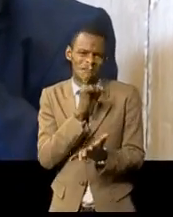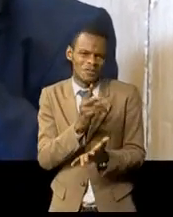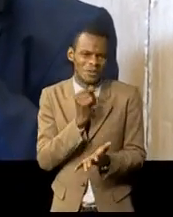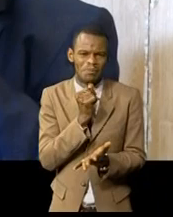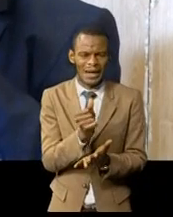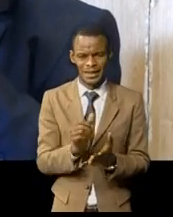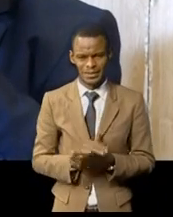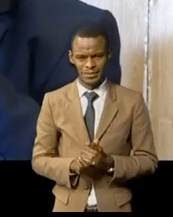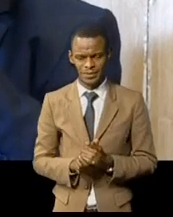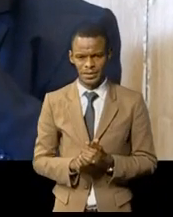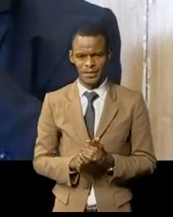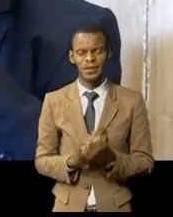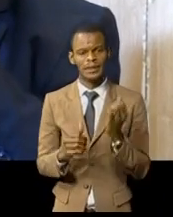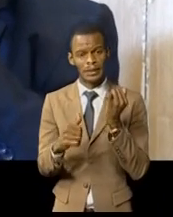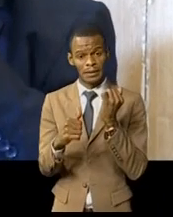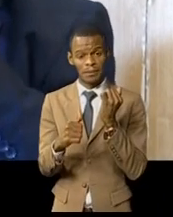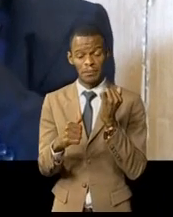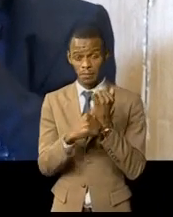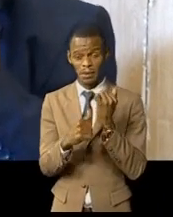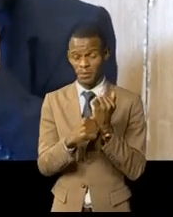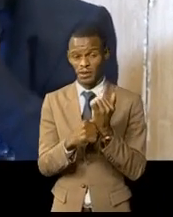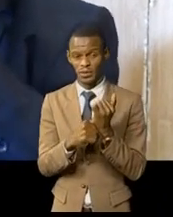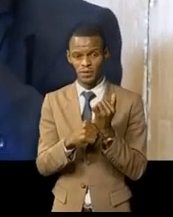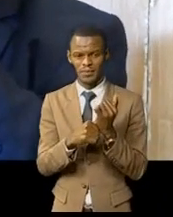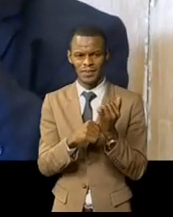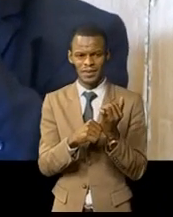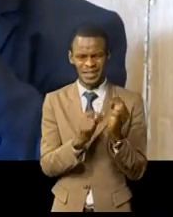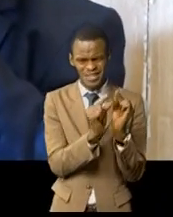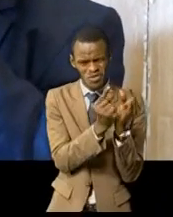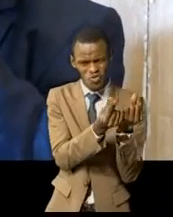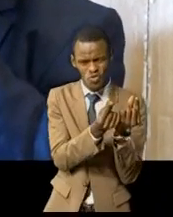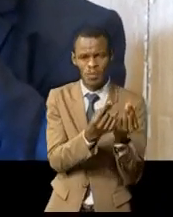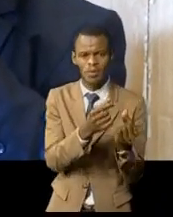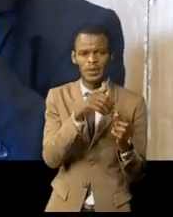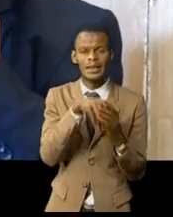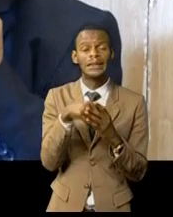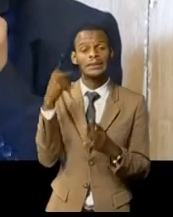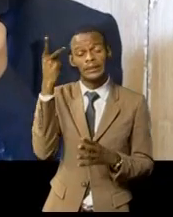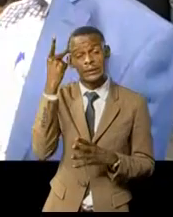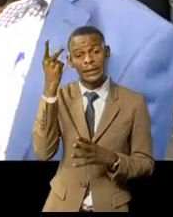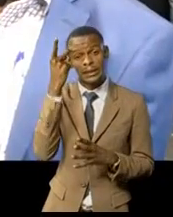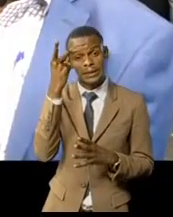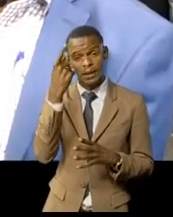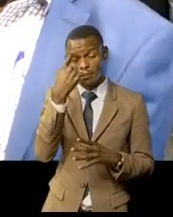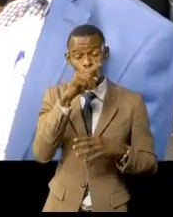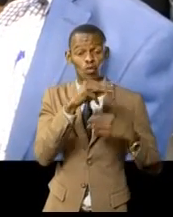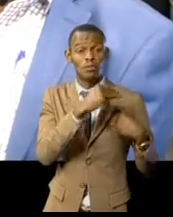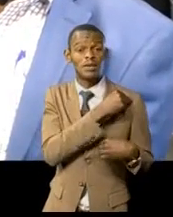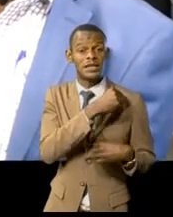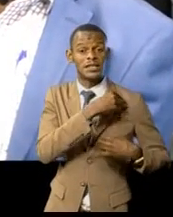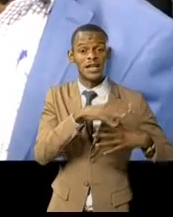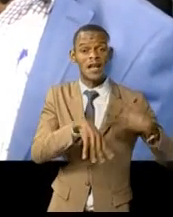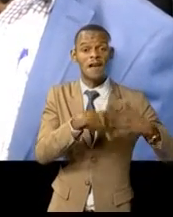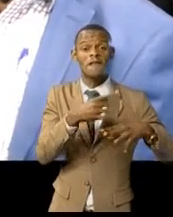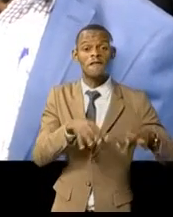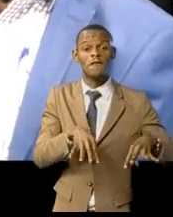des agents dans quelques circonscriptions foncières de Kinshasa. J'ai eu le quitus